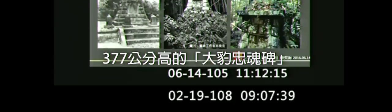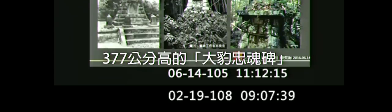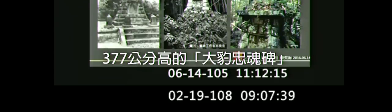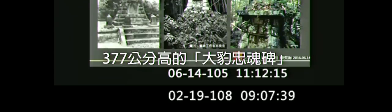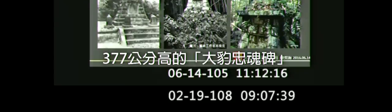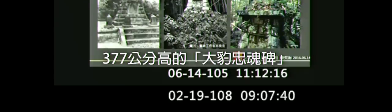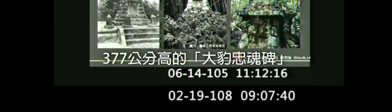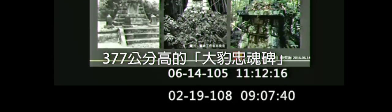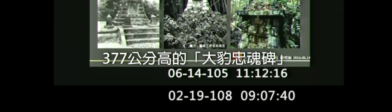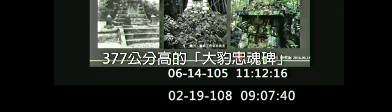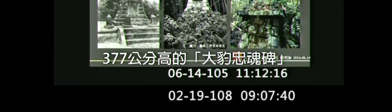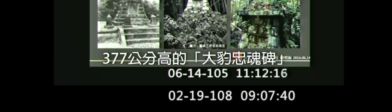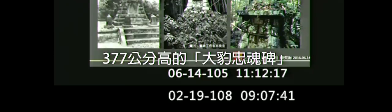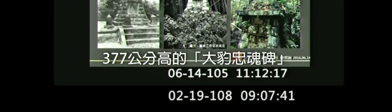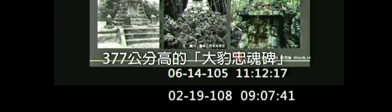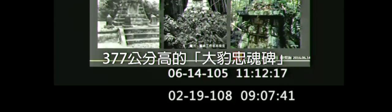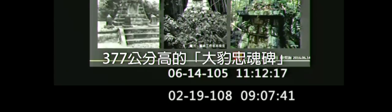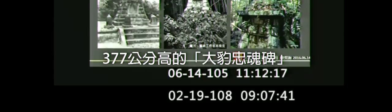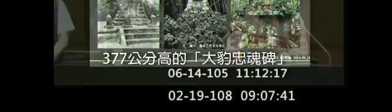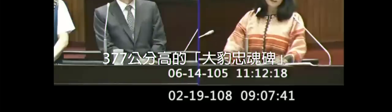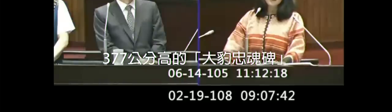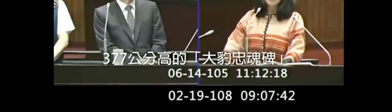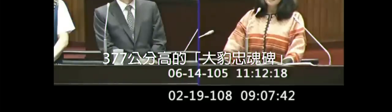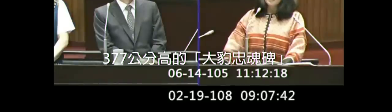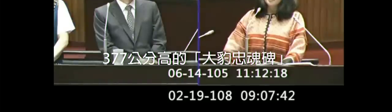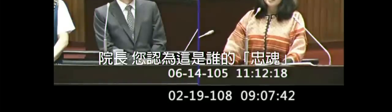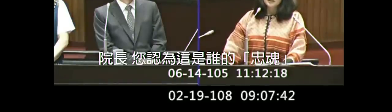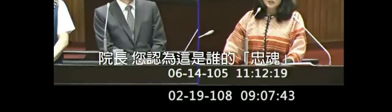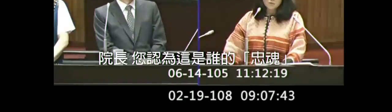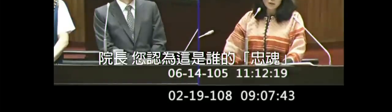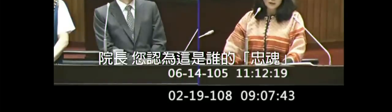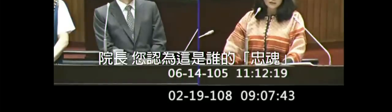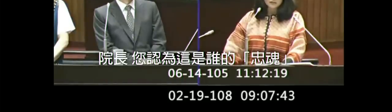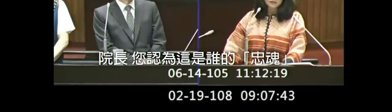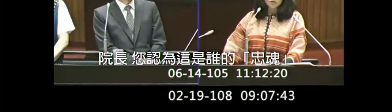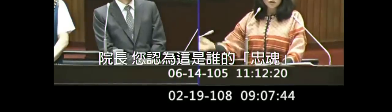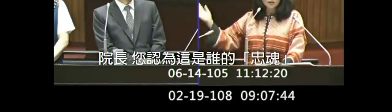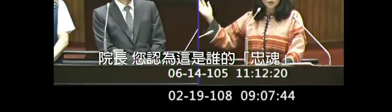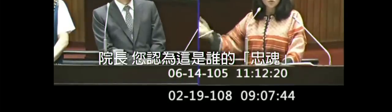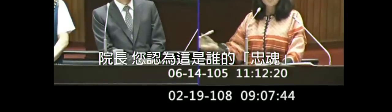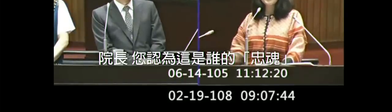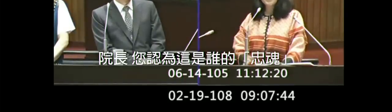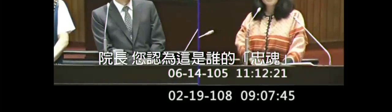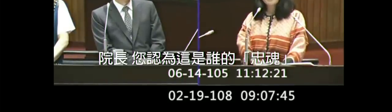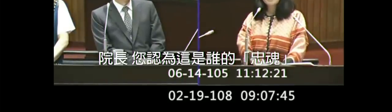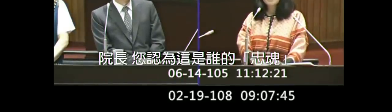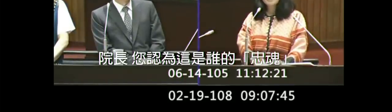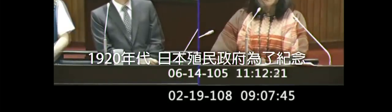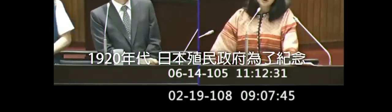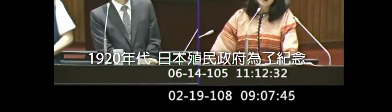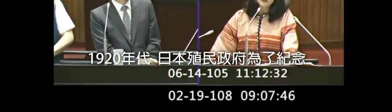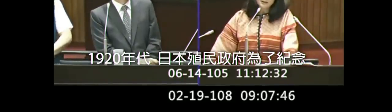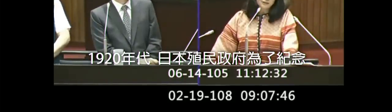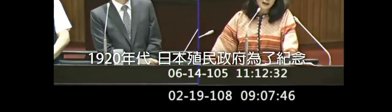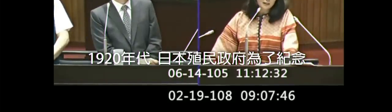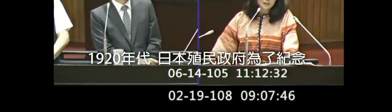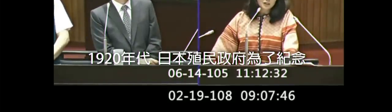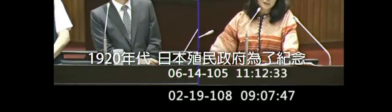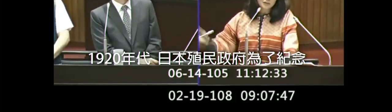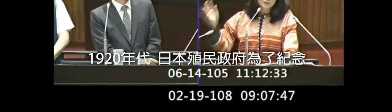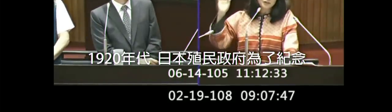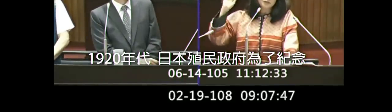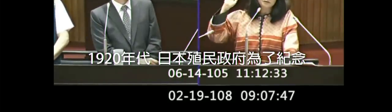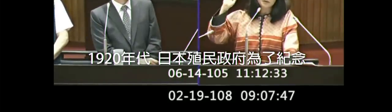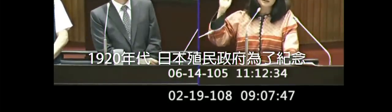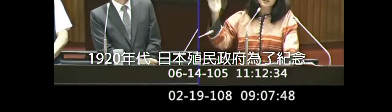377公分高的所谓的大爆忠魂碑。院长，你认为这是谁的忠魂呢？